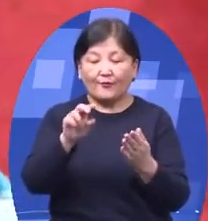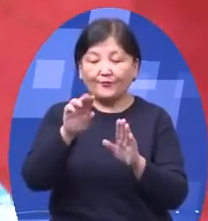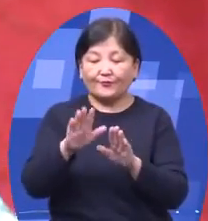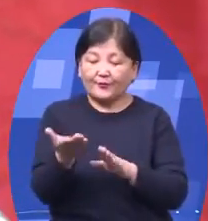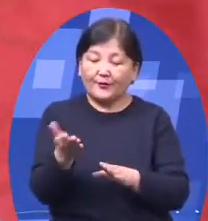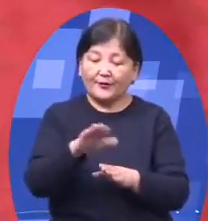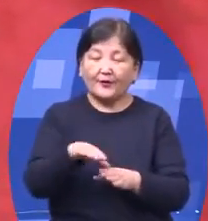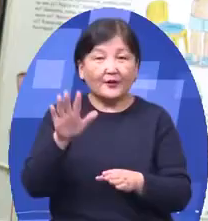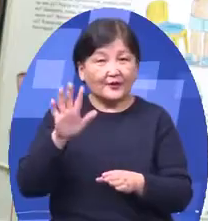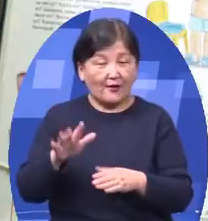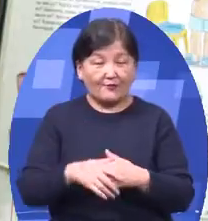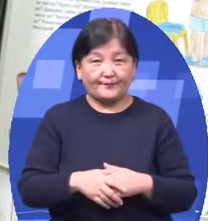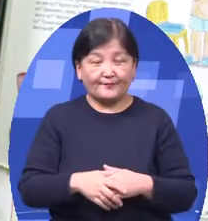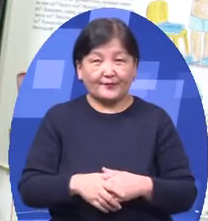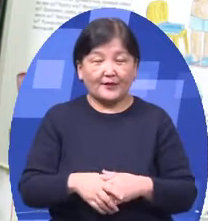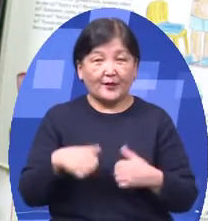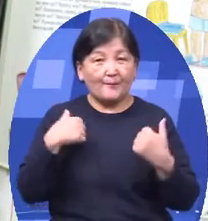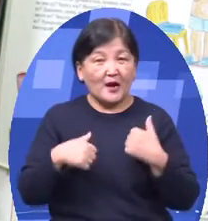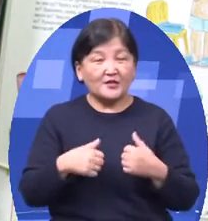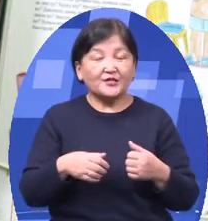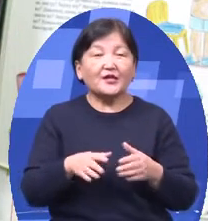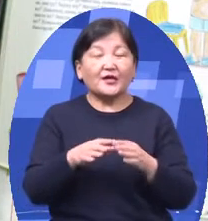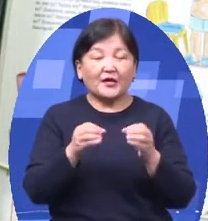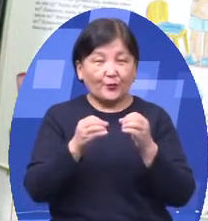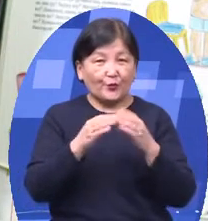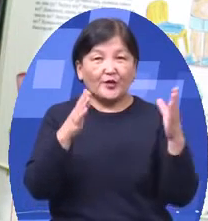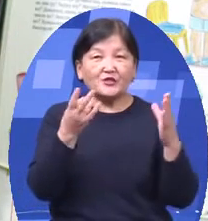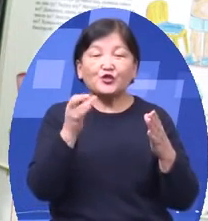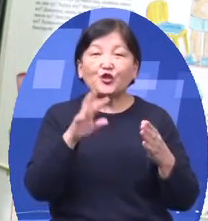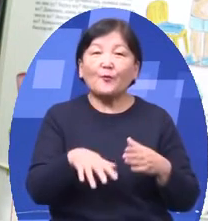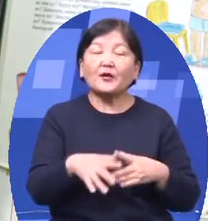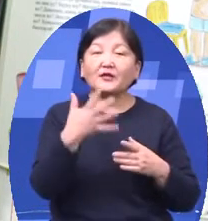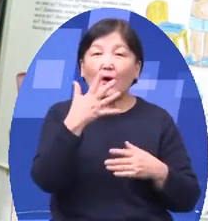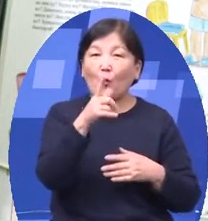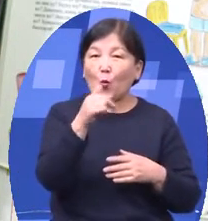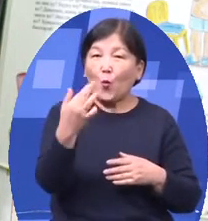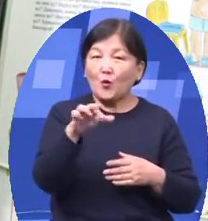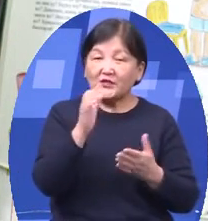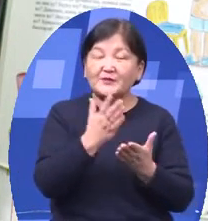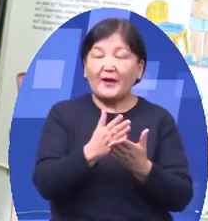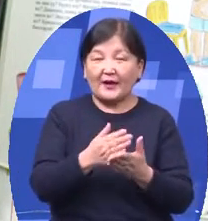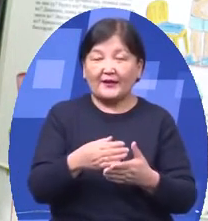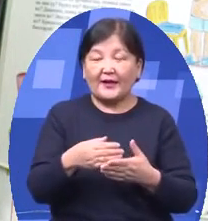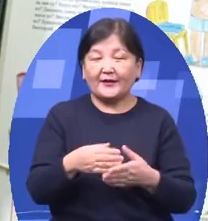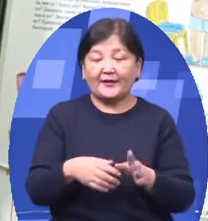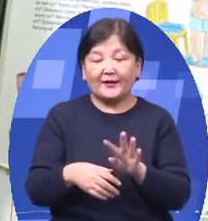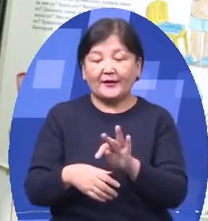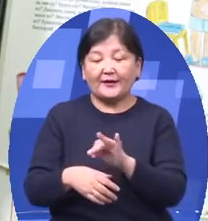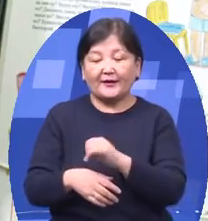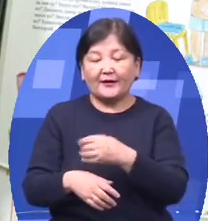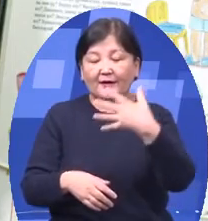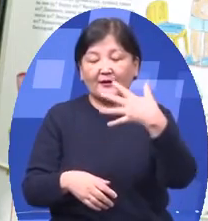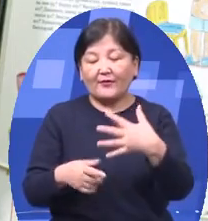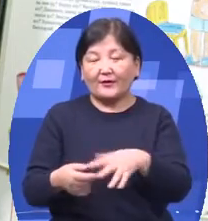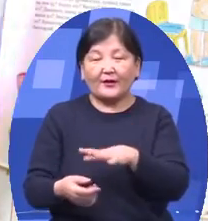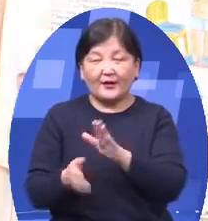5. За багшийнхэн нам нь 5 хуудастай ном байжээ. Та нар хэд байсан бол тоолоод гэр